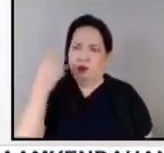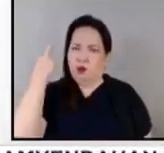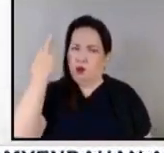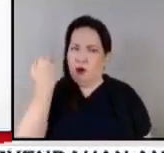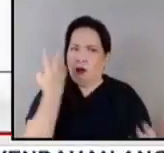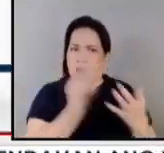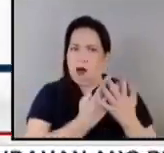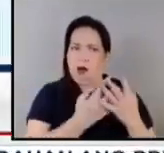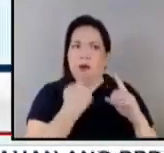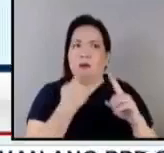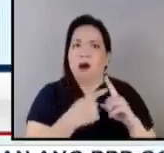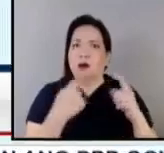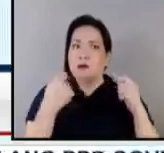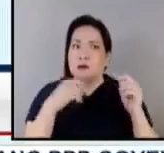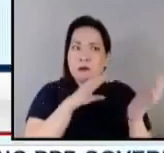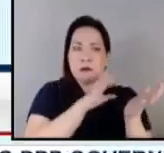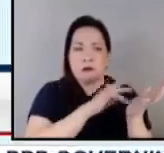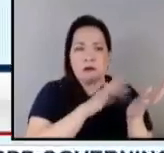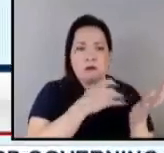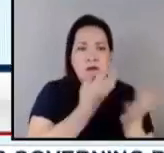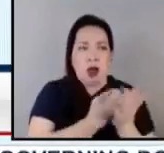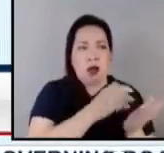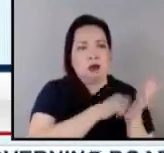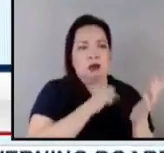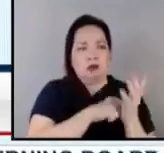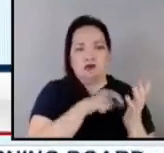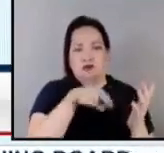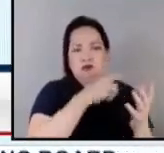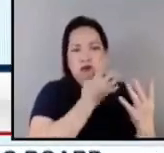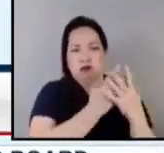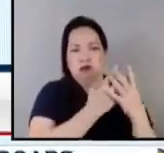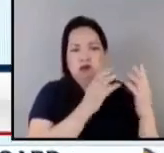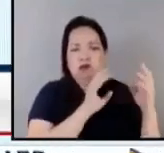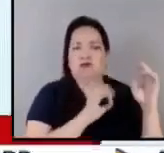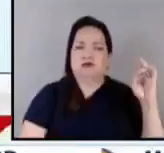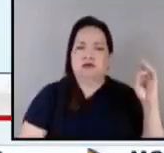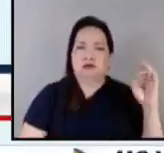kikila ng mga pulis. Yes, we already gave the instruction on that.